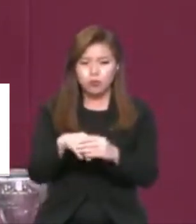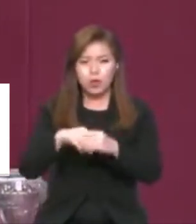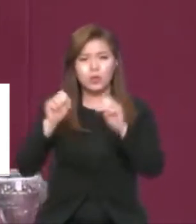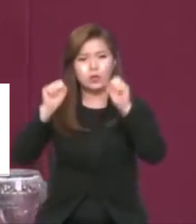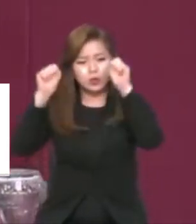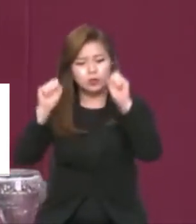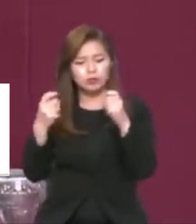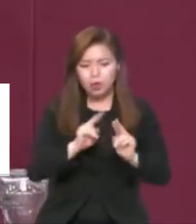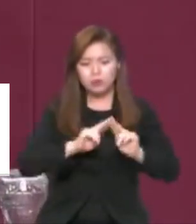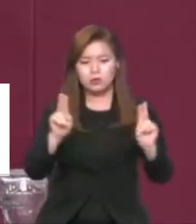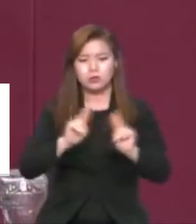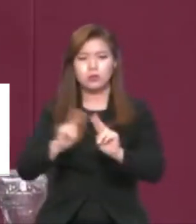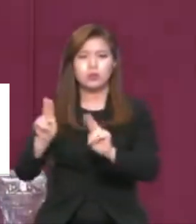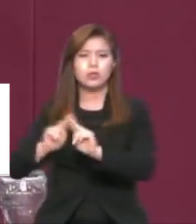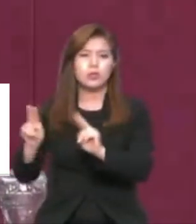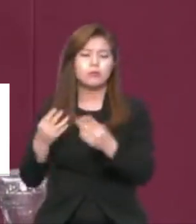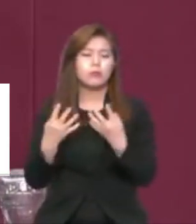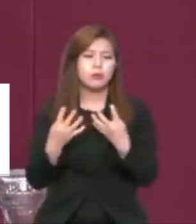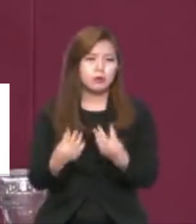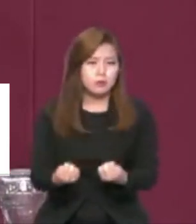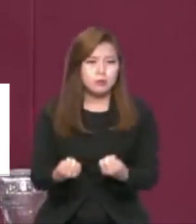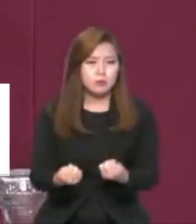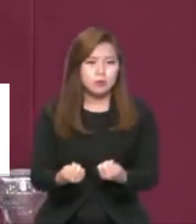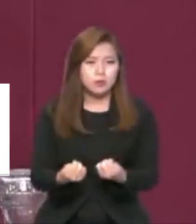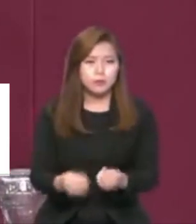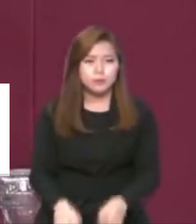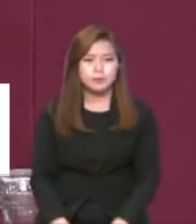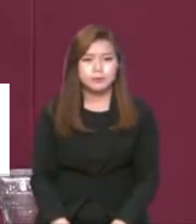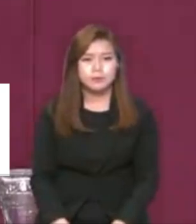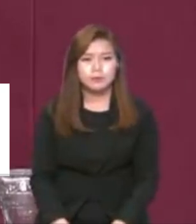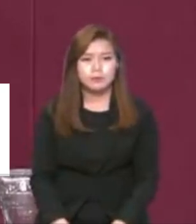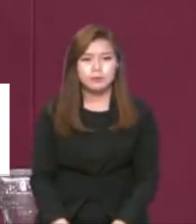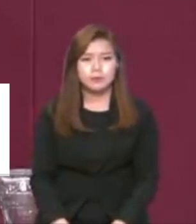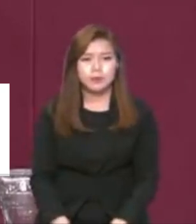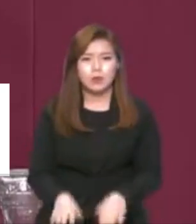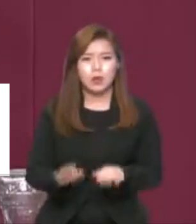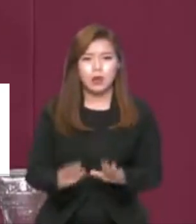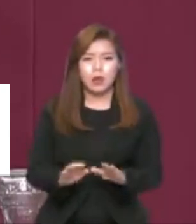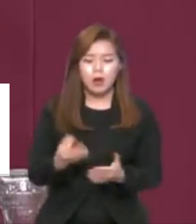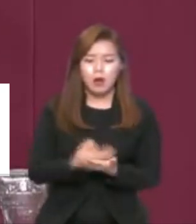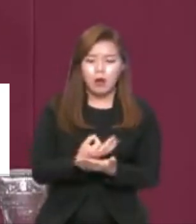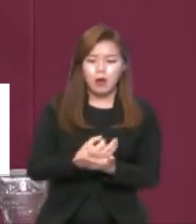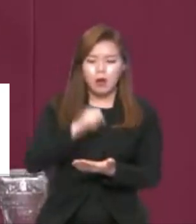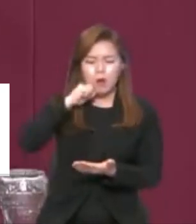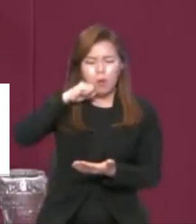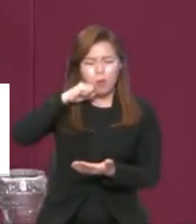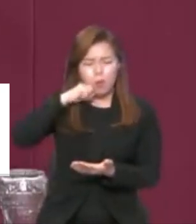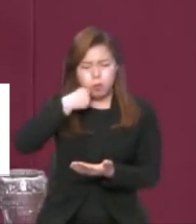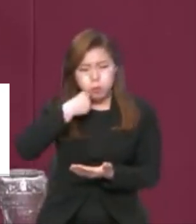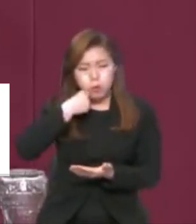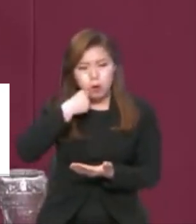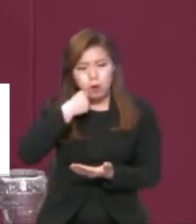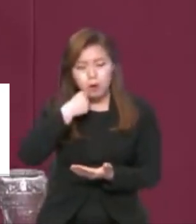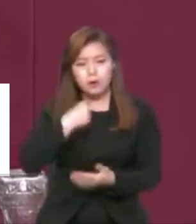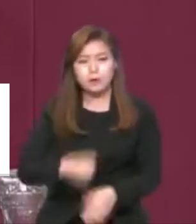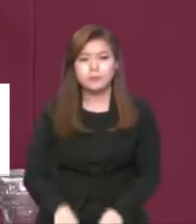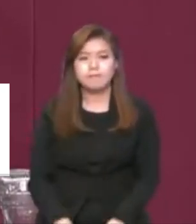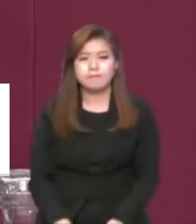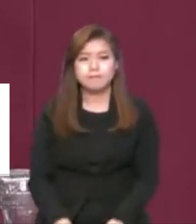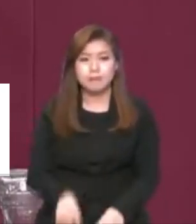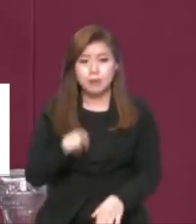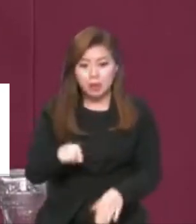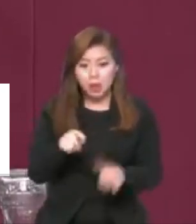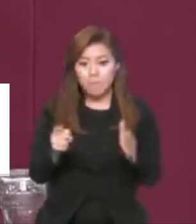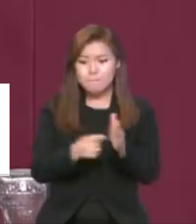매우 심각합니다. 문화예술인, 체육인들이 아사 직전에 몰려 있습니다. 이런 비상시국에